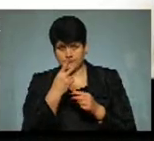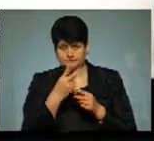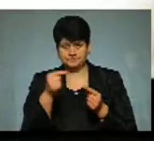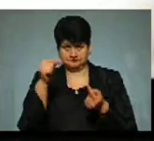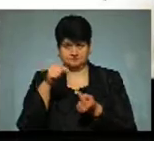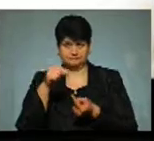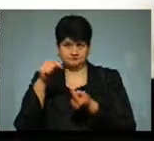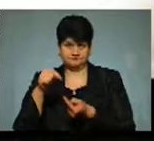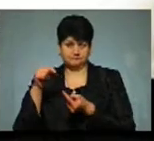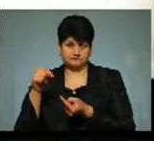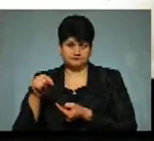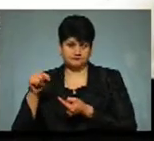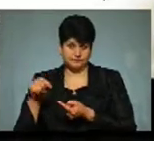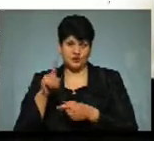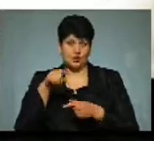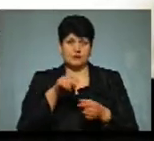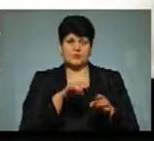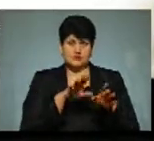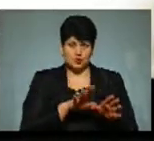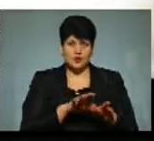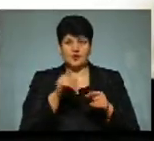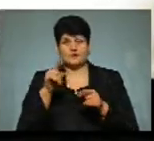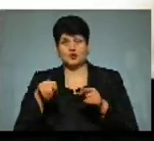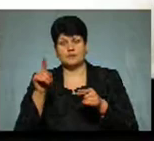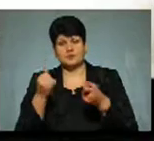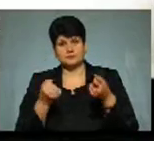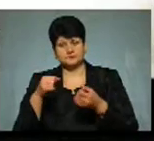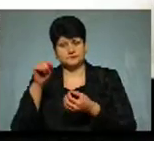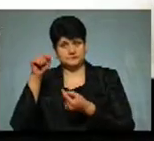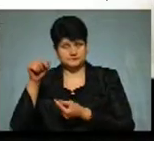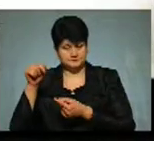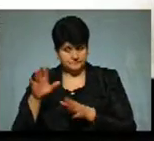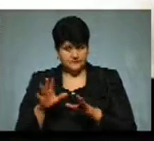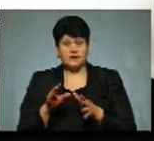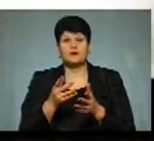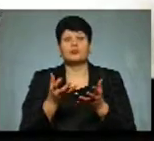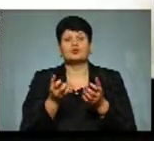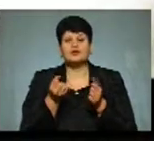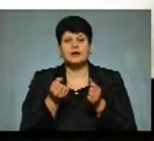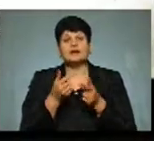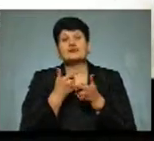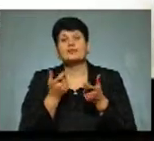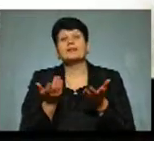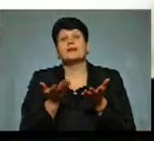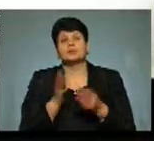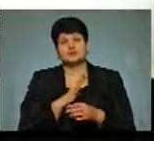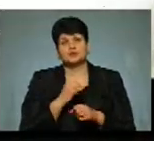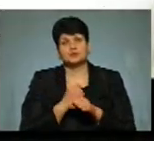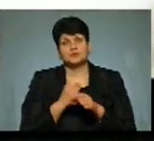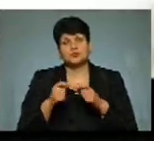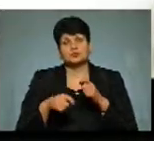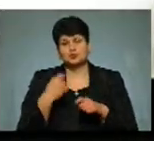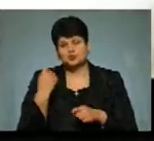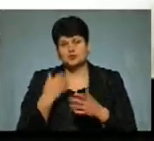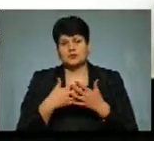при співпадінні в базі цих номер постанови і номер транспортного засобу, людина отримає детальну інформацію про те, де було вчинено на неї дане порушення